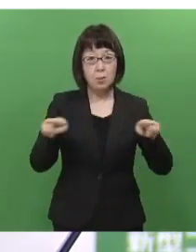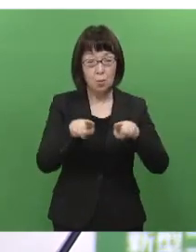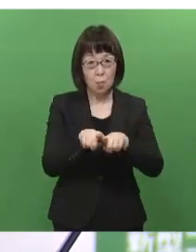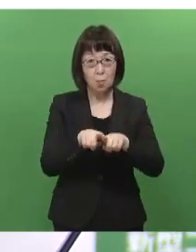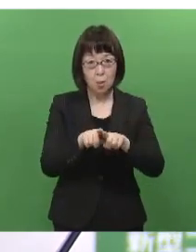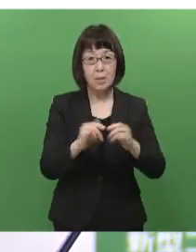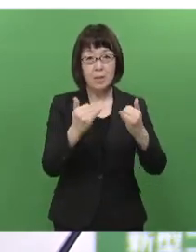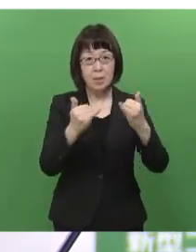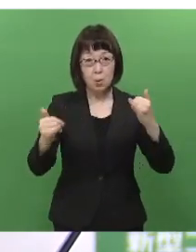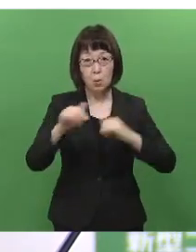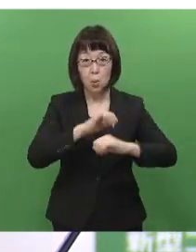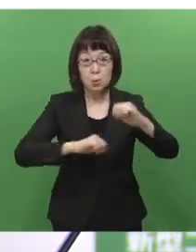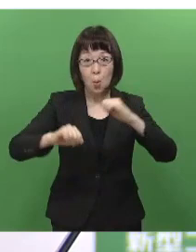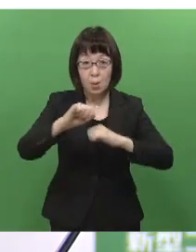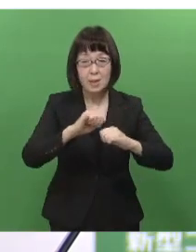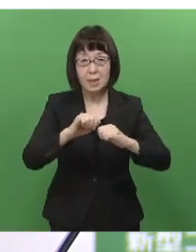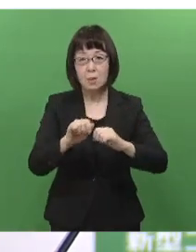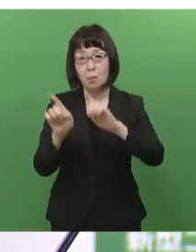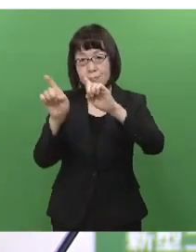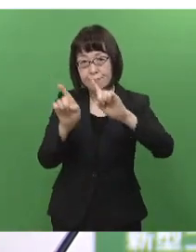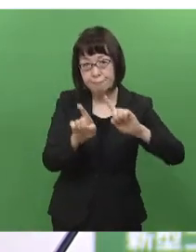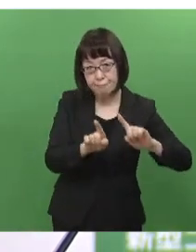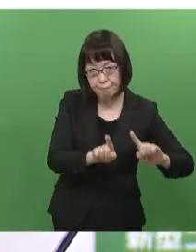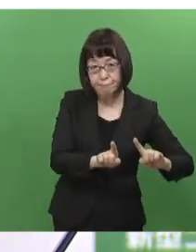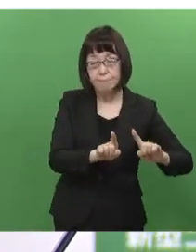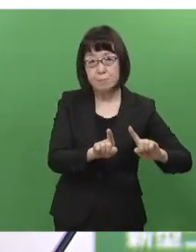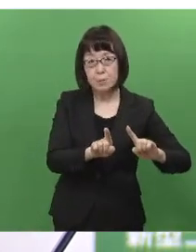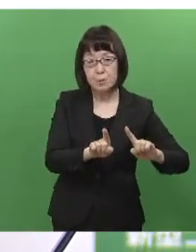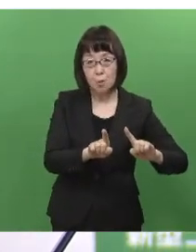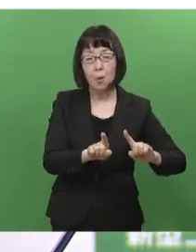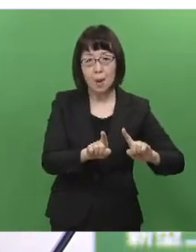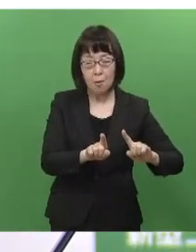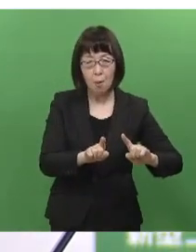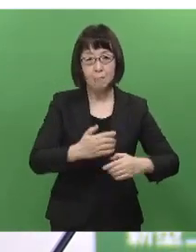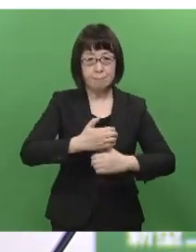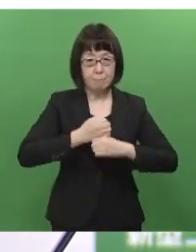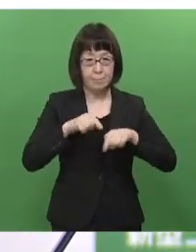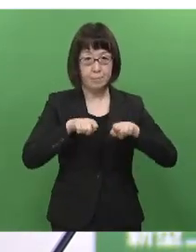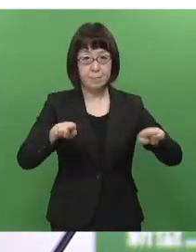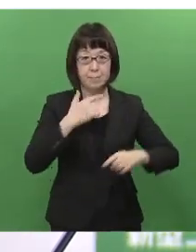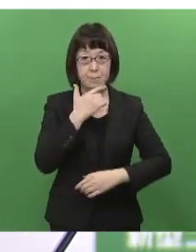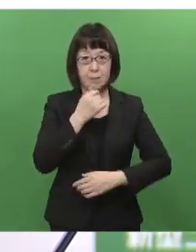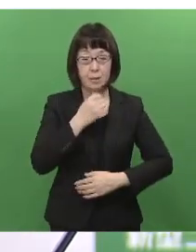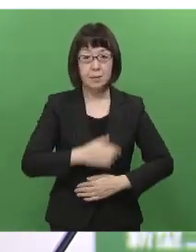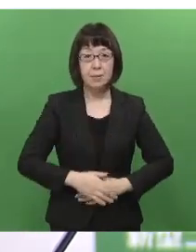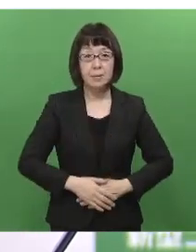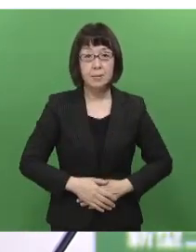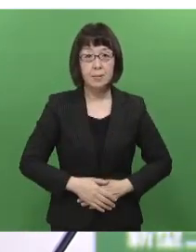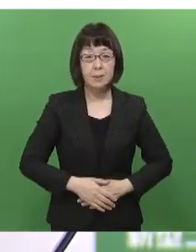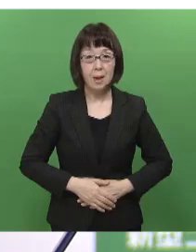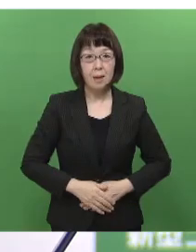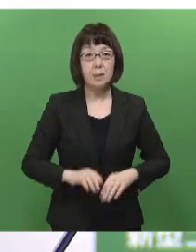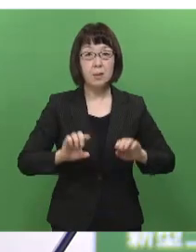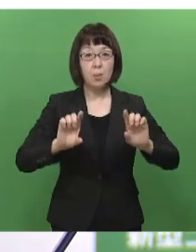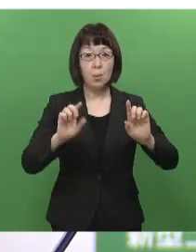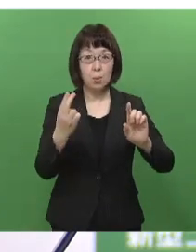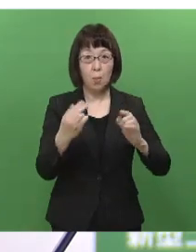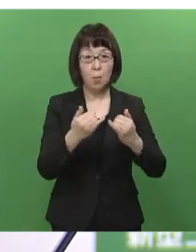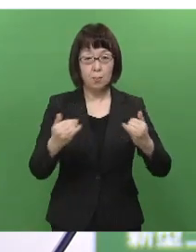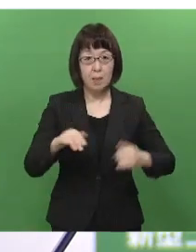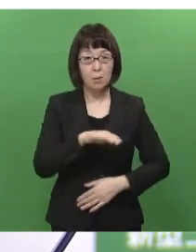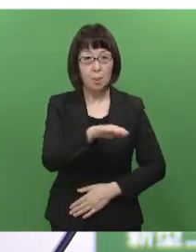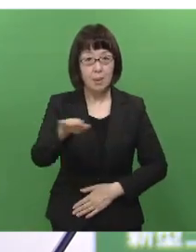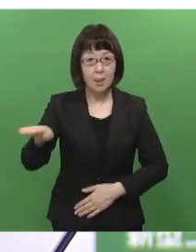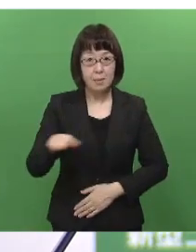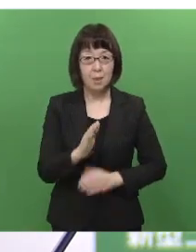るんだと、抑制するんだということを徹底していきたいと考えております。そこで都民の皆様方へのお